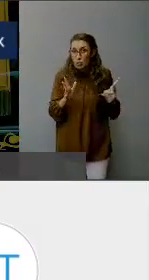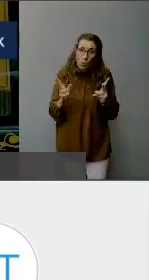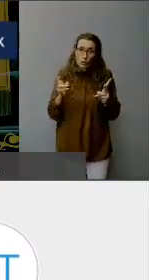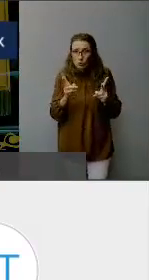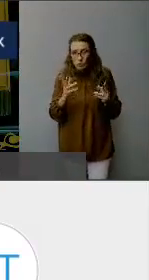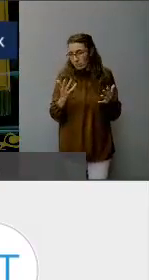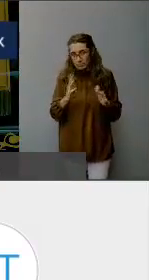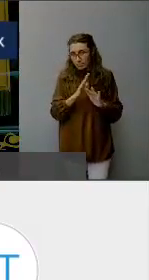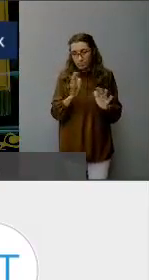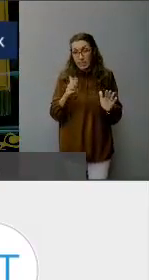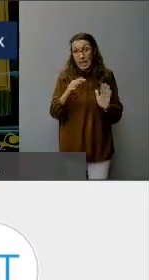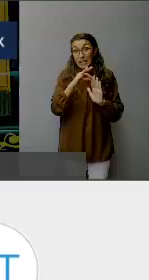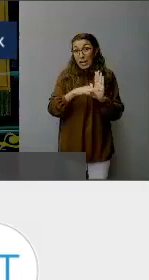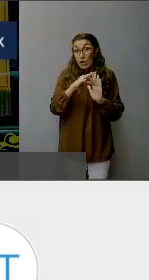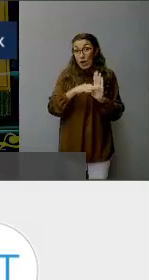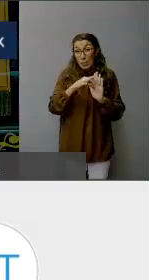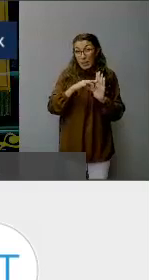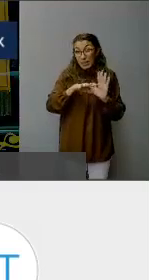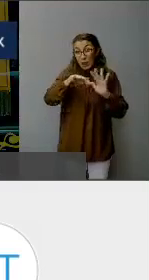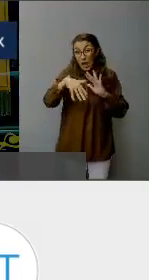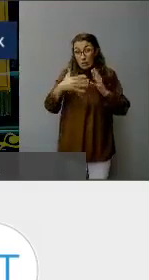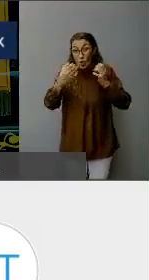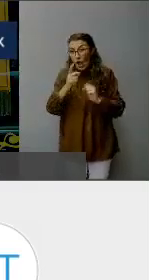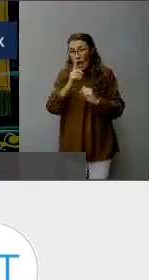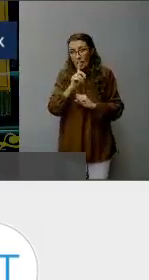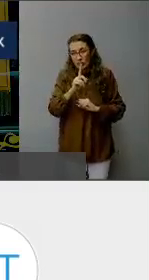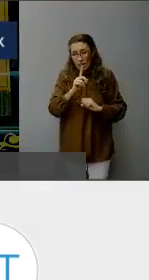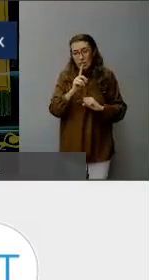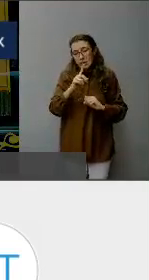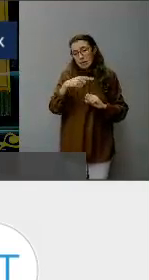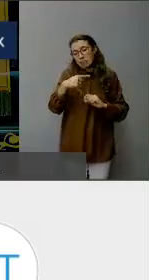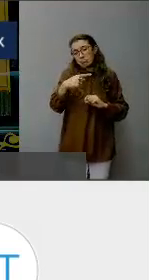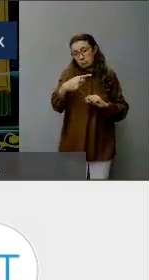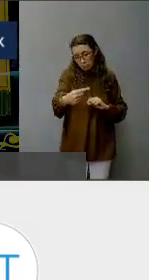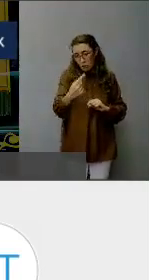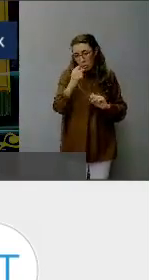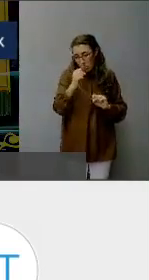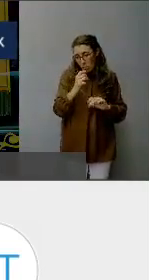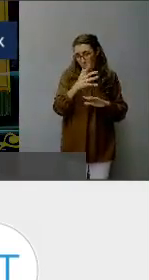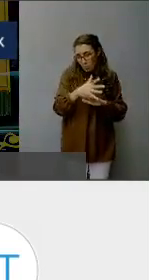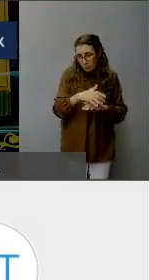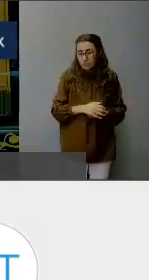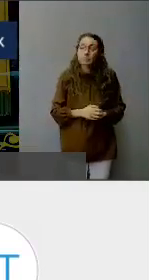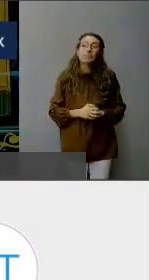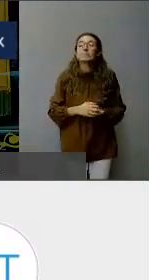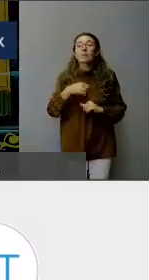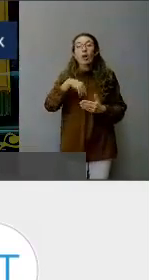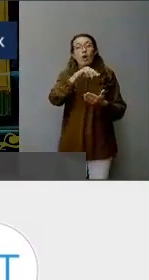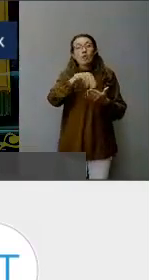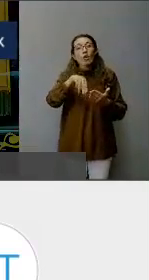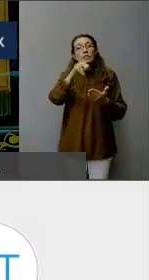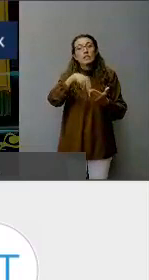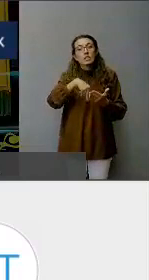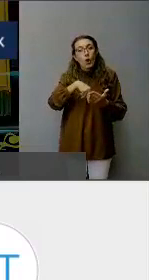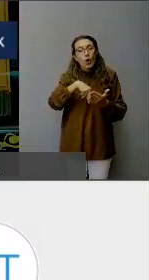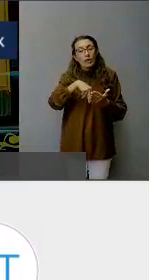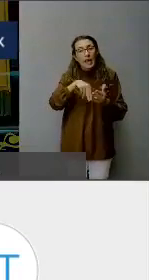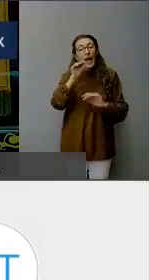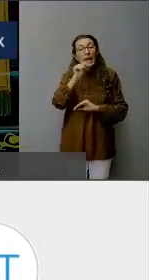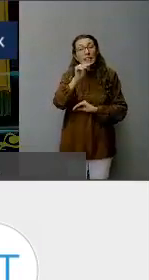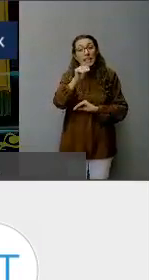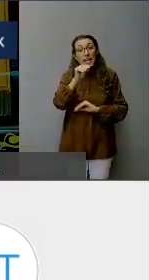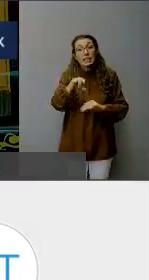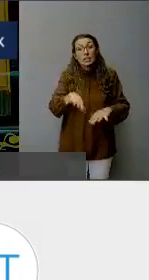regolamento non ammette ulteriori ci sarà modo successivamente quindi pongo in votazione la richiesta di